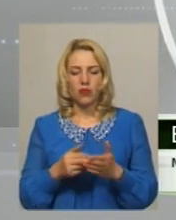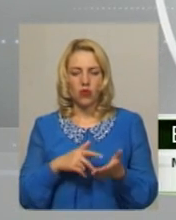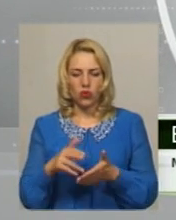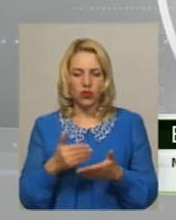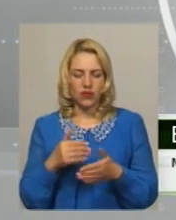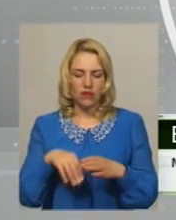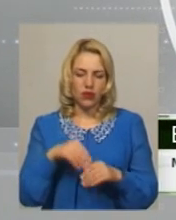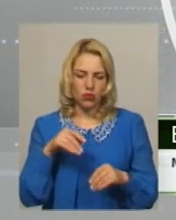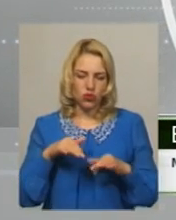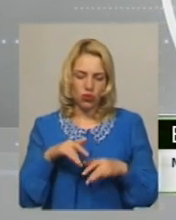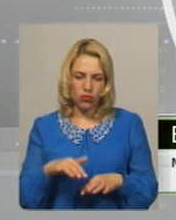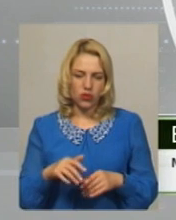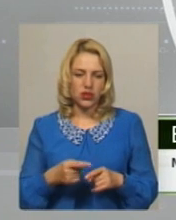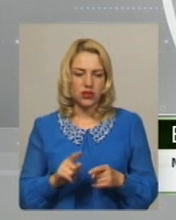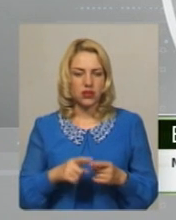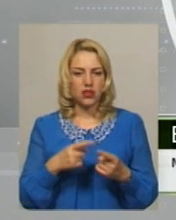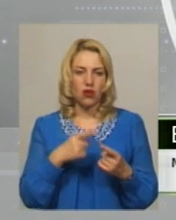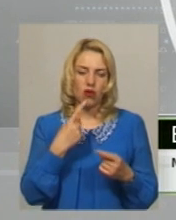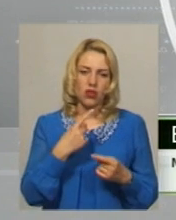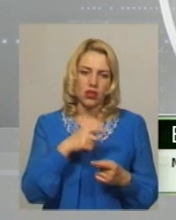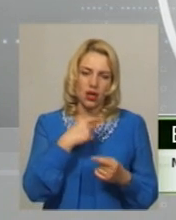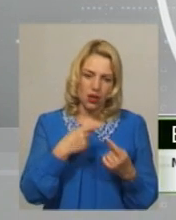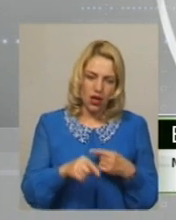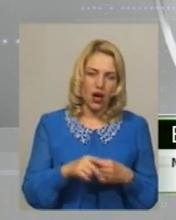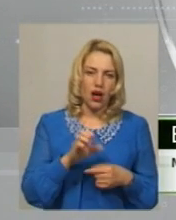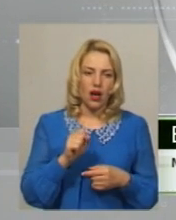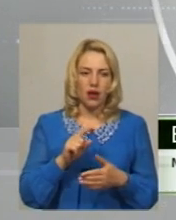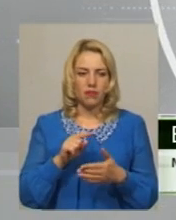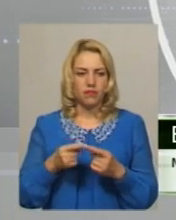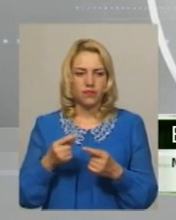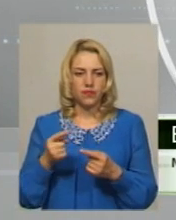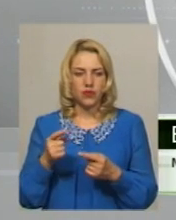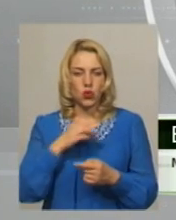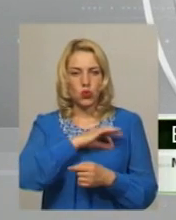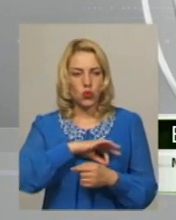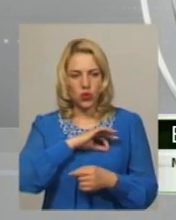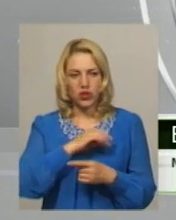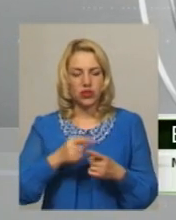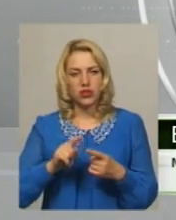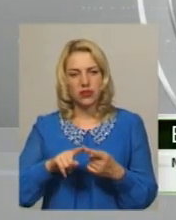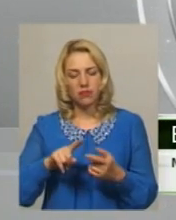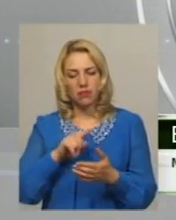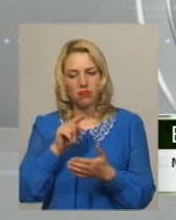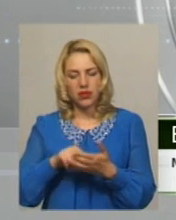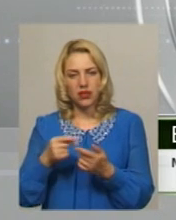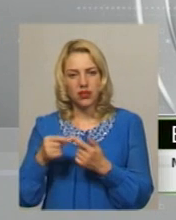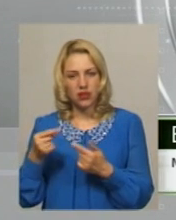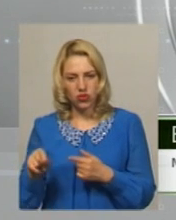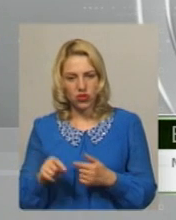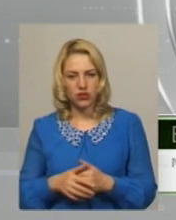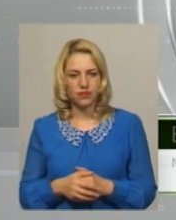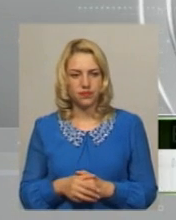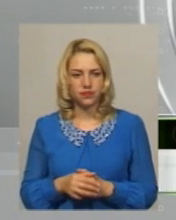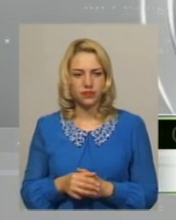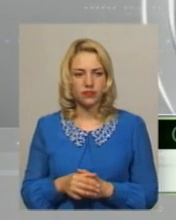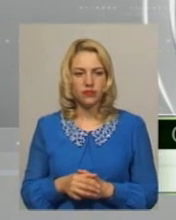Чути громаду – це одна справа, а для питання вирішення його на юридичному рівні, на законодавчому є рівні – це інше